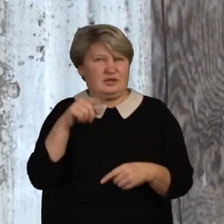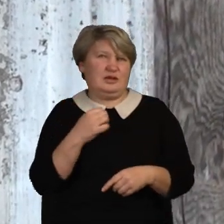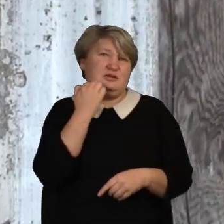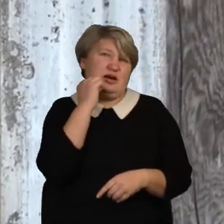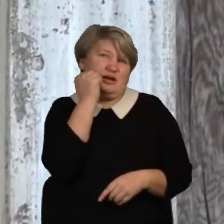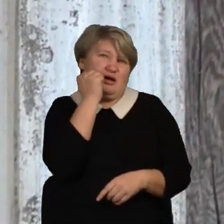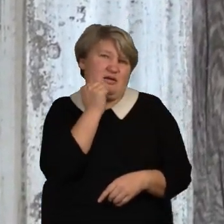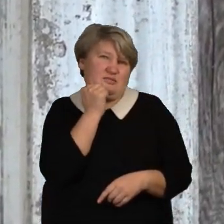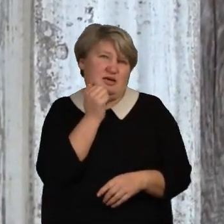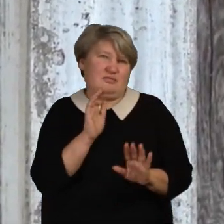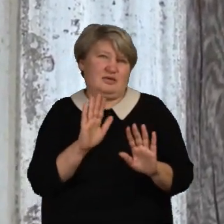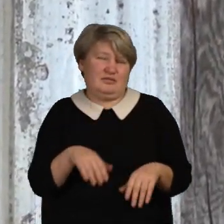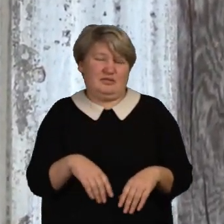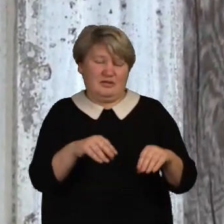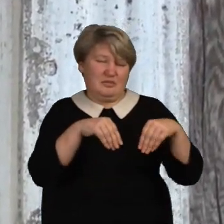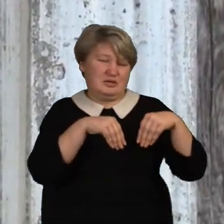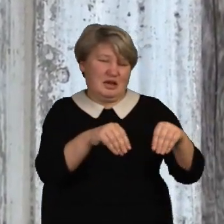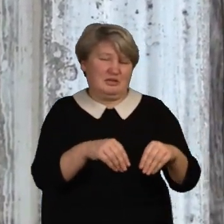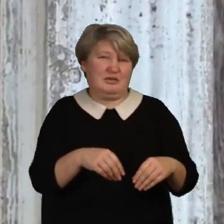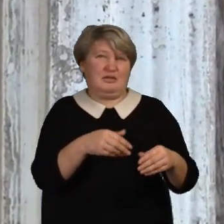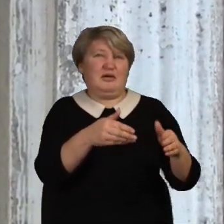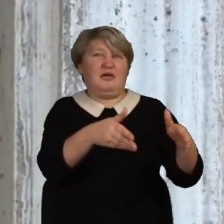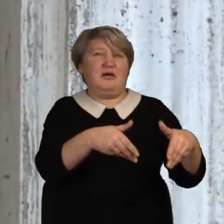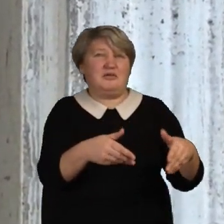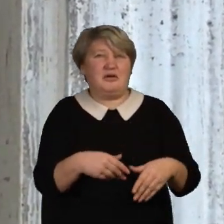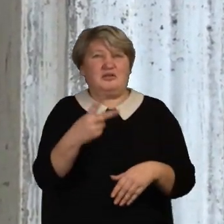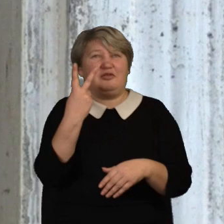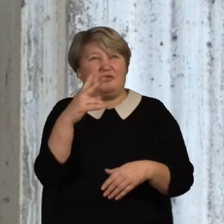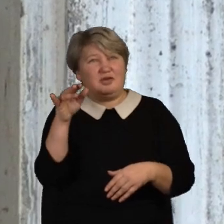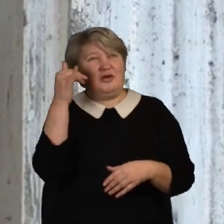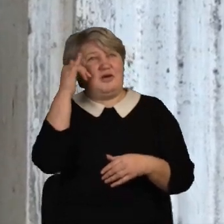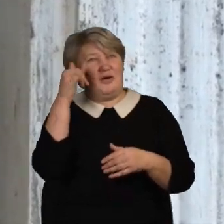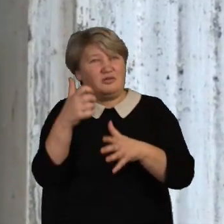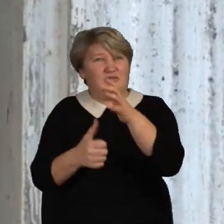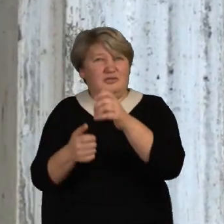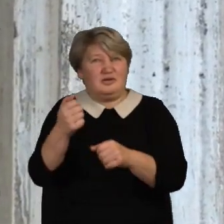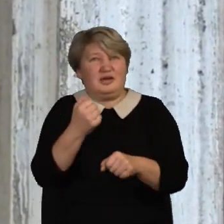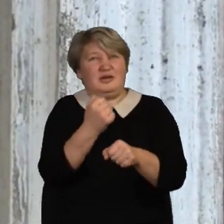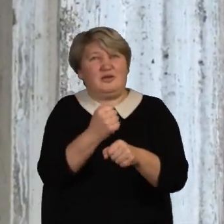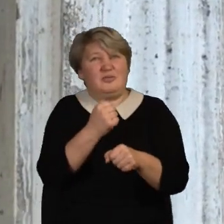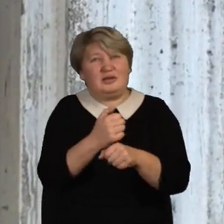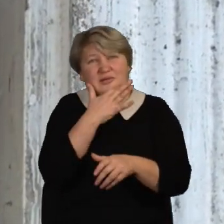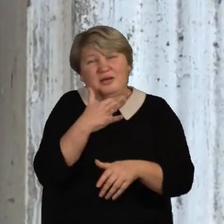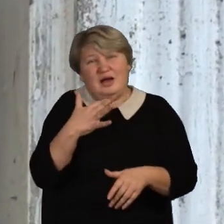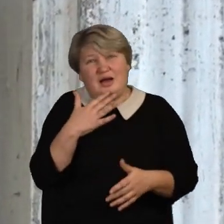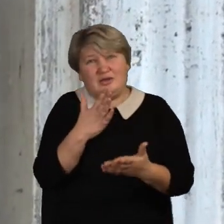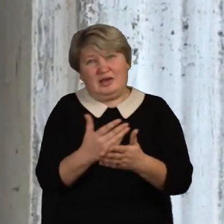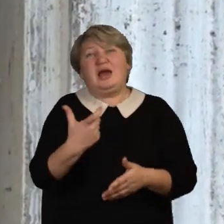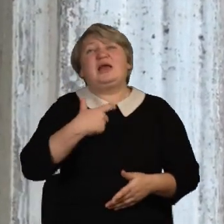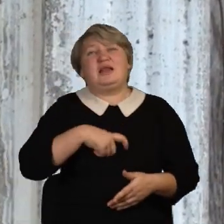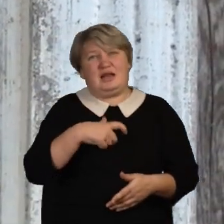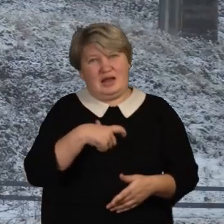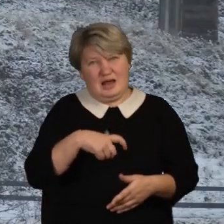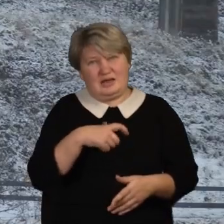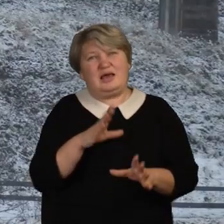Город посаділа, дві корові доїд, щиробу купу роботей, та й для себе ще другим